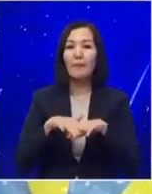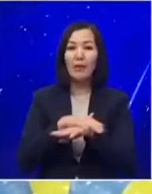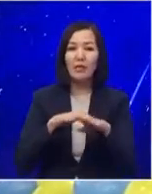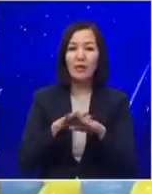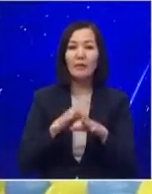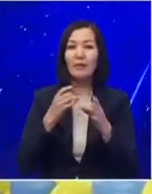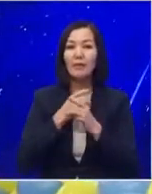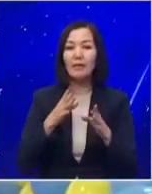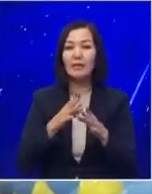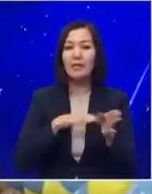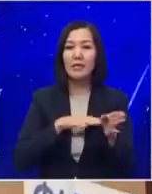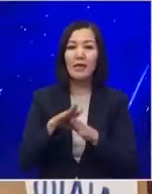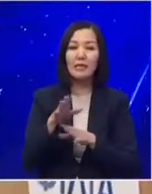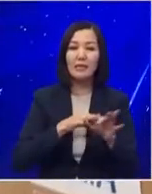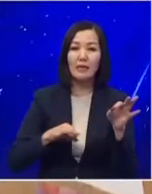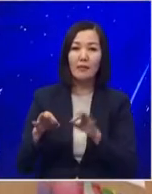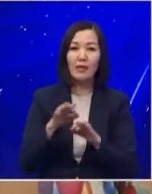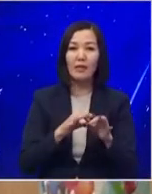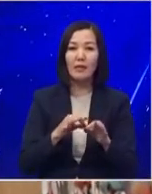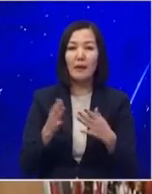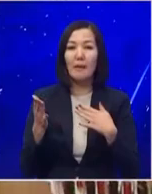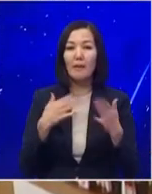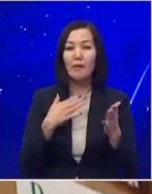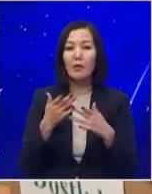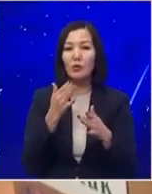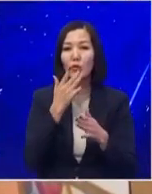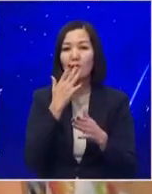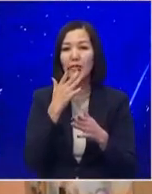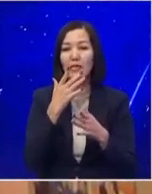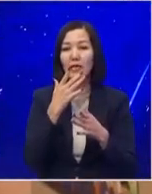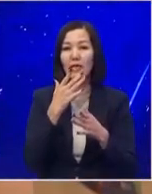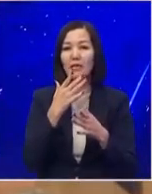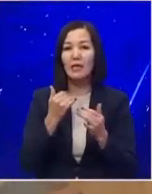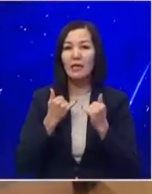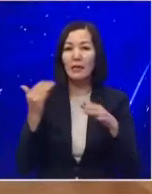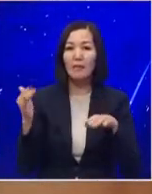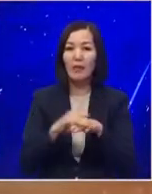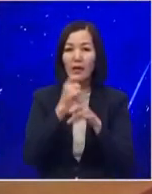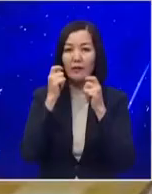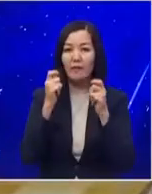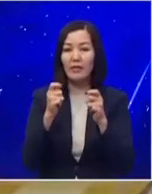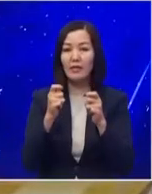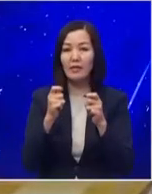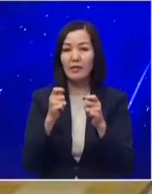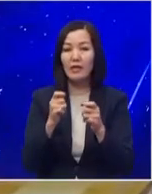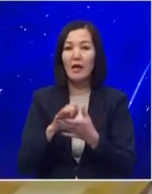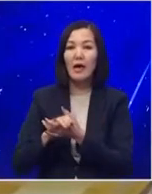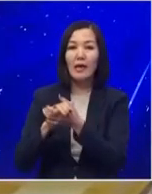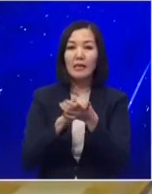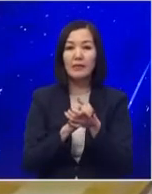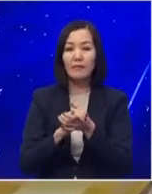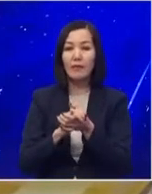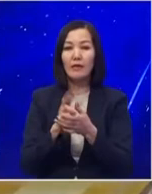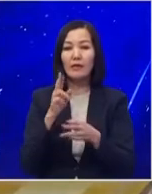социальных проектов урегулирования межнациональных конфликтов и конечно же благотворительность ассамблея для меня это